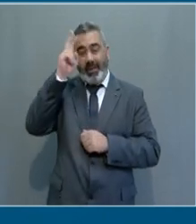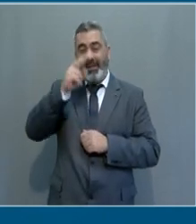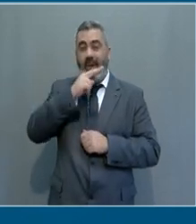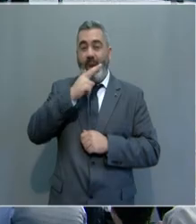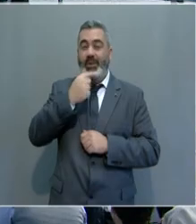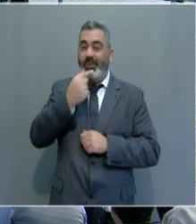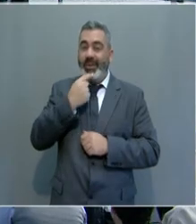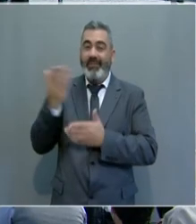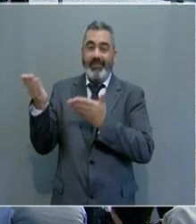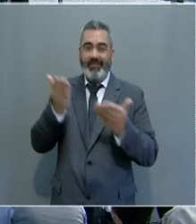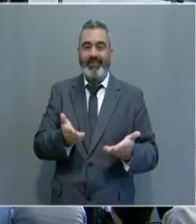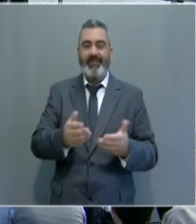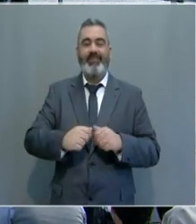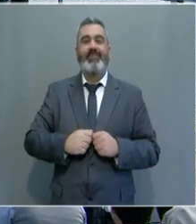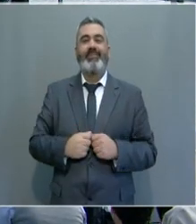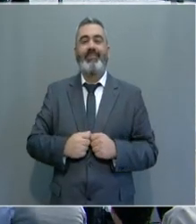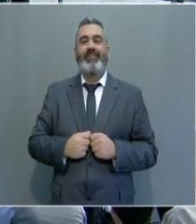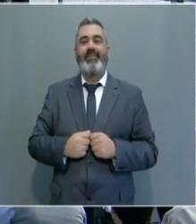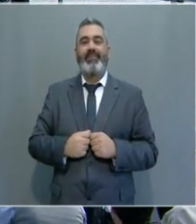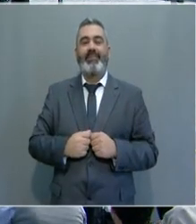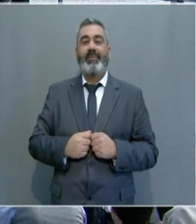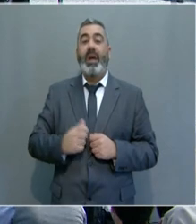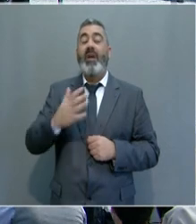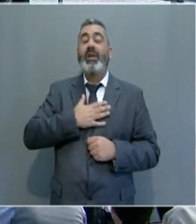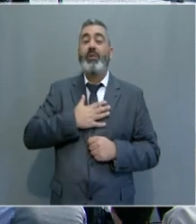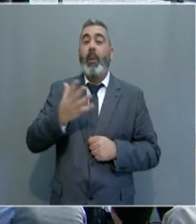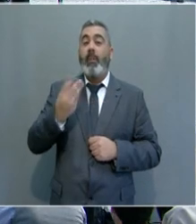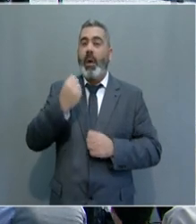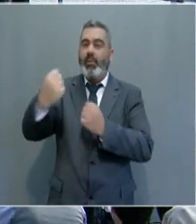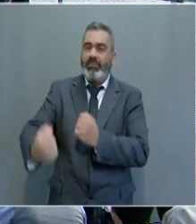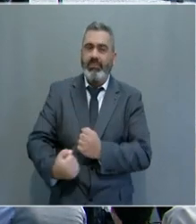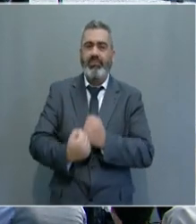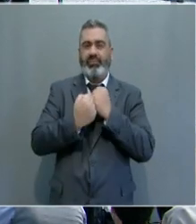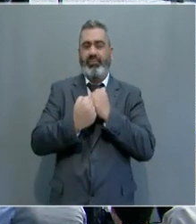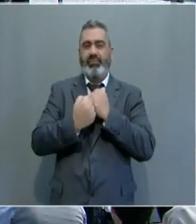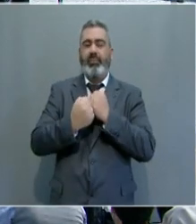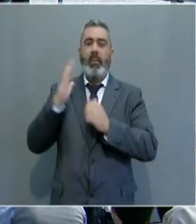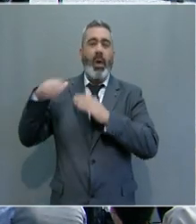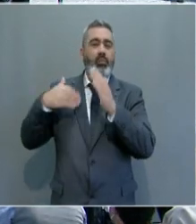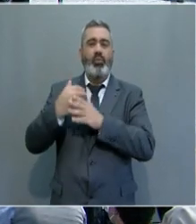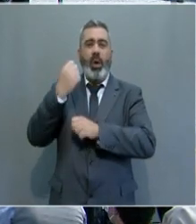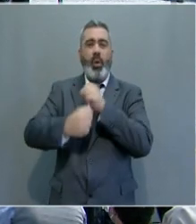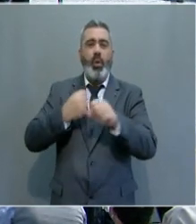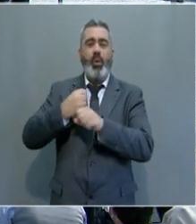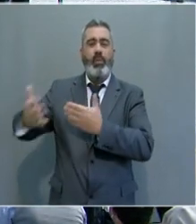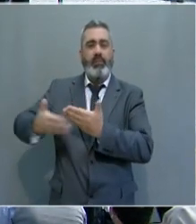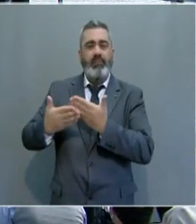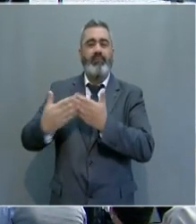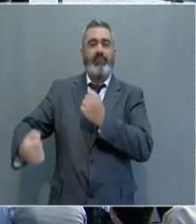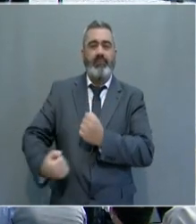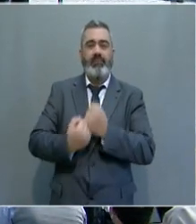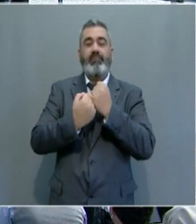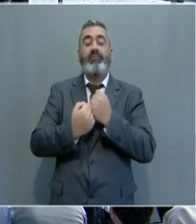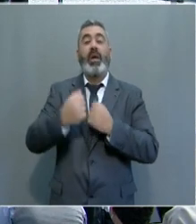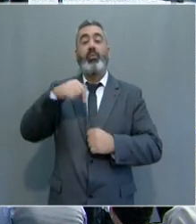Kozani. Thank you very much for the support and the cooperation we've had over the last 2 years and the common journey